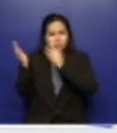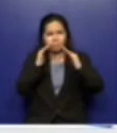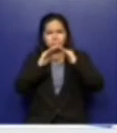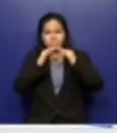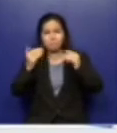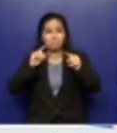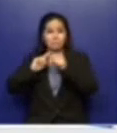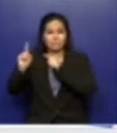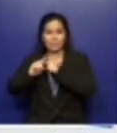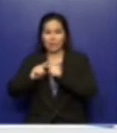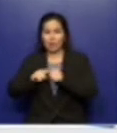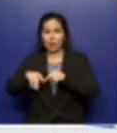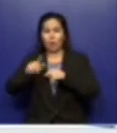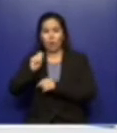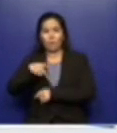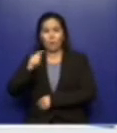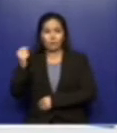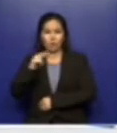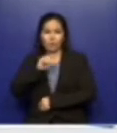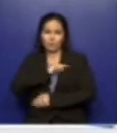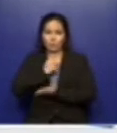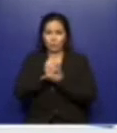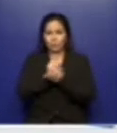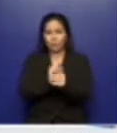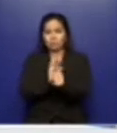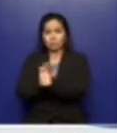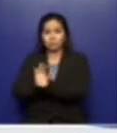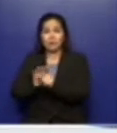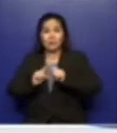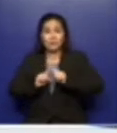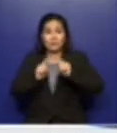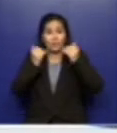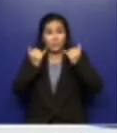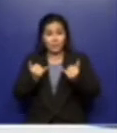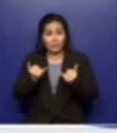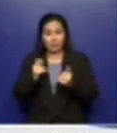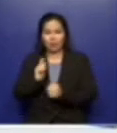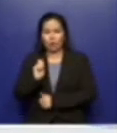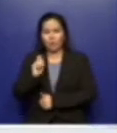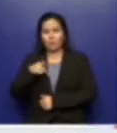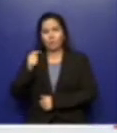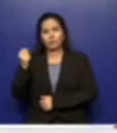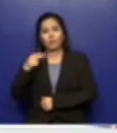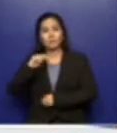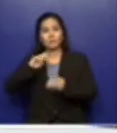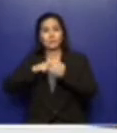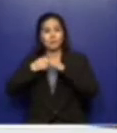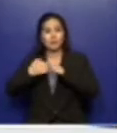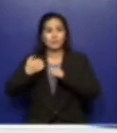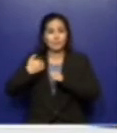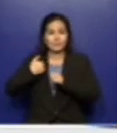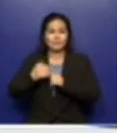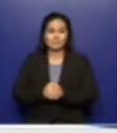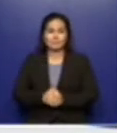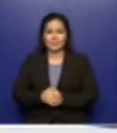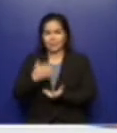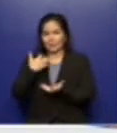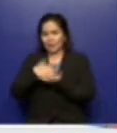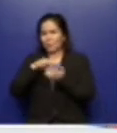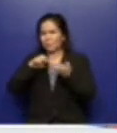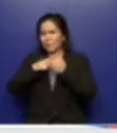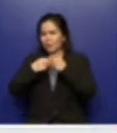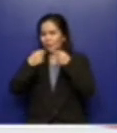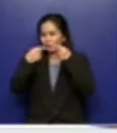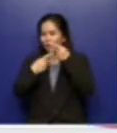ท้องถิ่นช่วยเหลือหมดแต่วันนี้ท้องถิ่นมีปัญหาผมจะกราบเรียนเข้าเนื้อหาเลยนะครับว่ามีปัญห